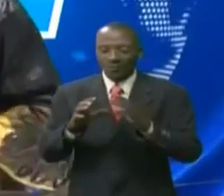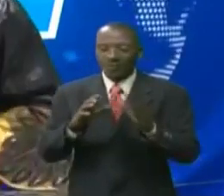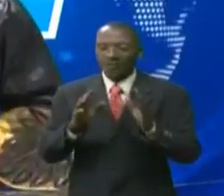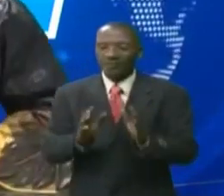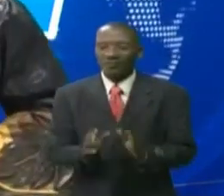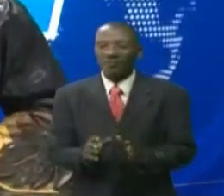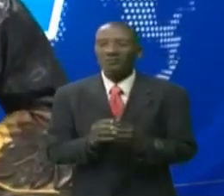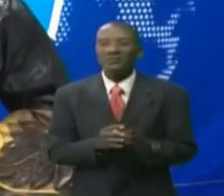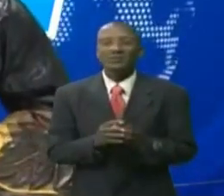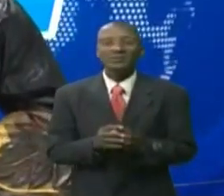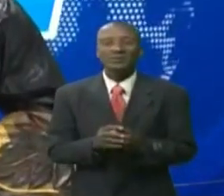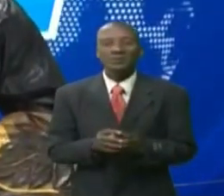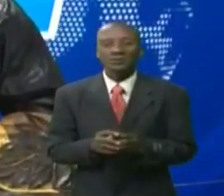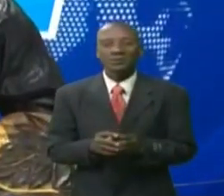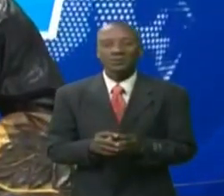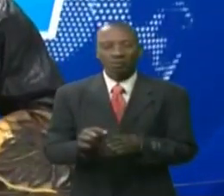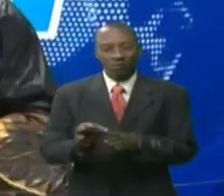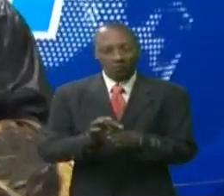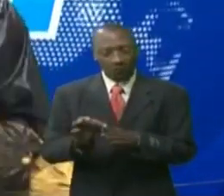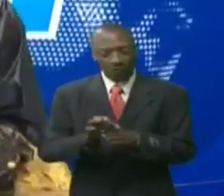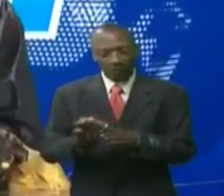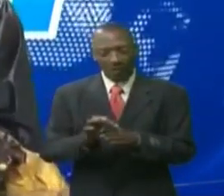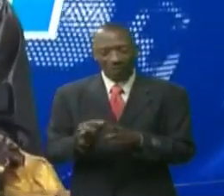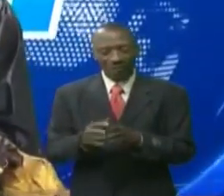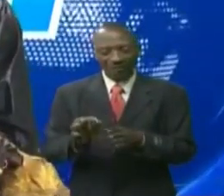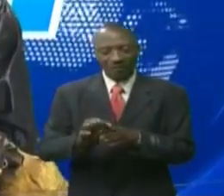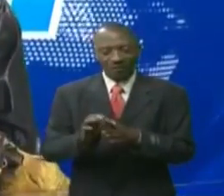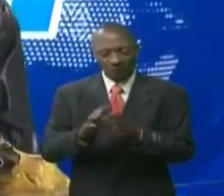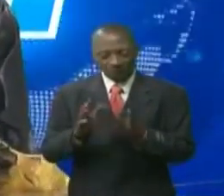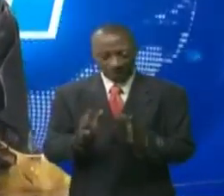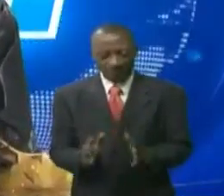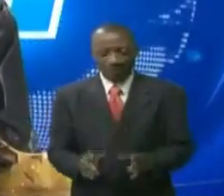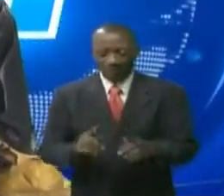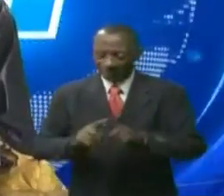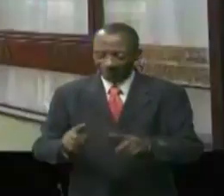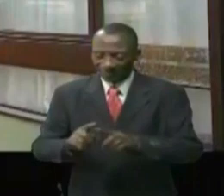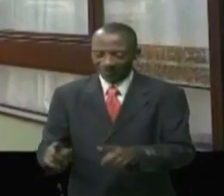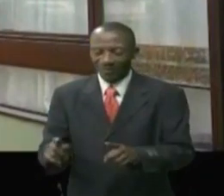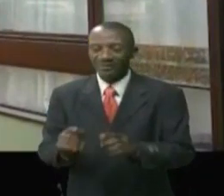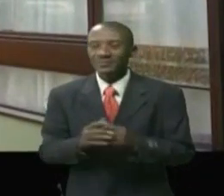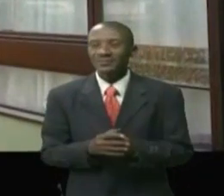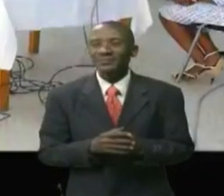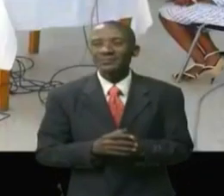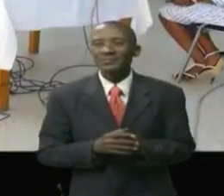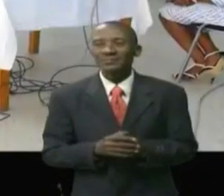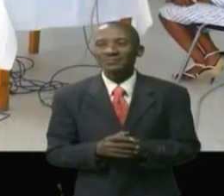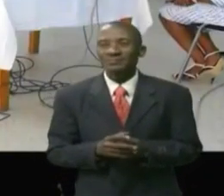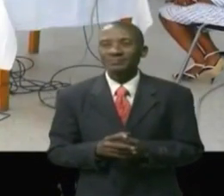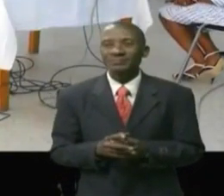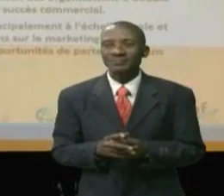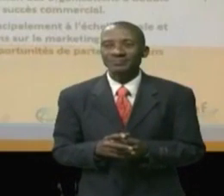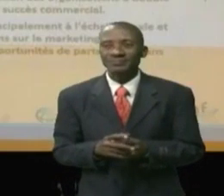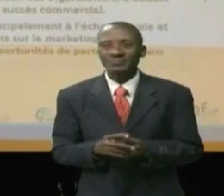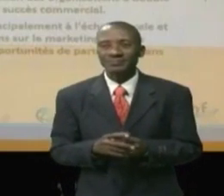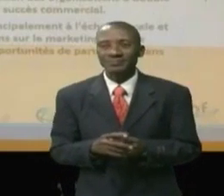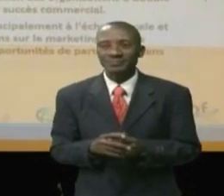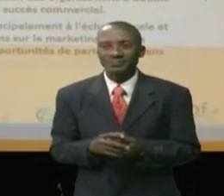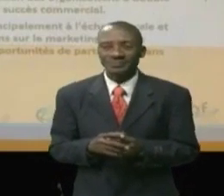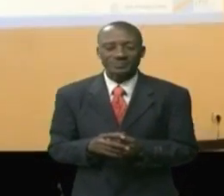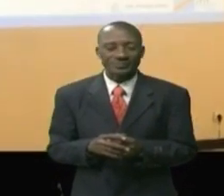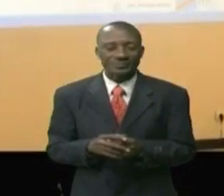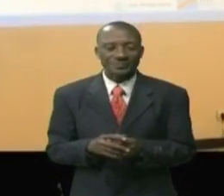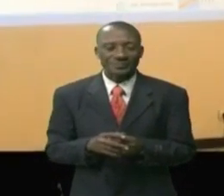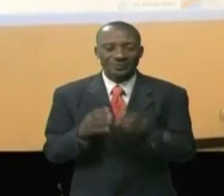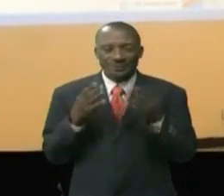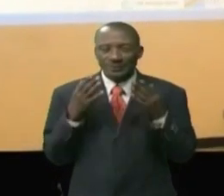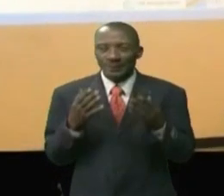au micro petite et moyen entreprise Ken k Kolongo pour le commentairire l'accès à l'information demeure un des